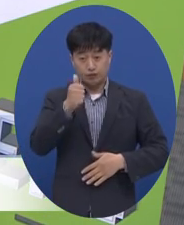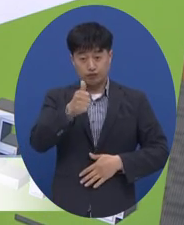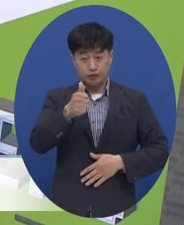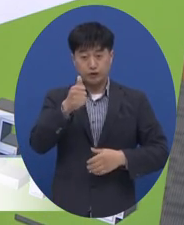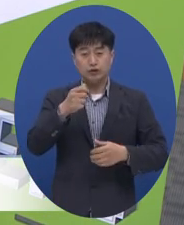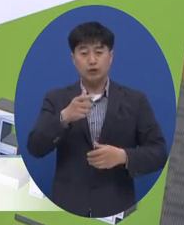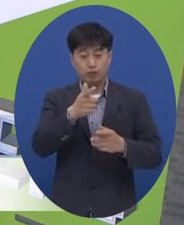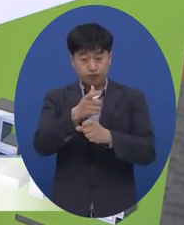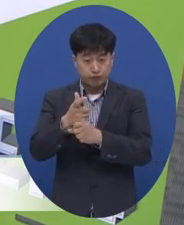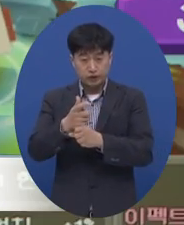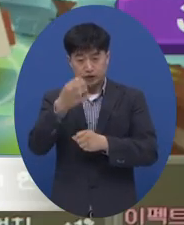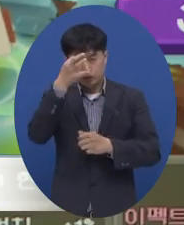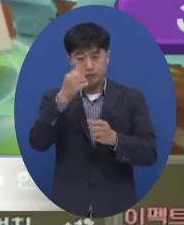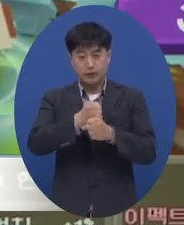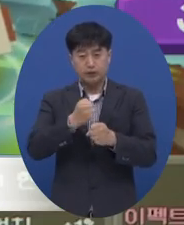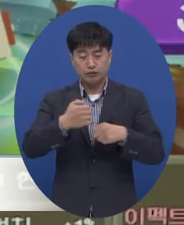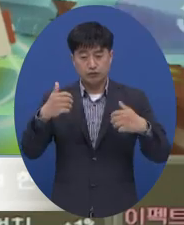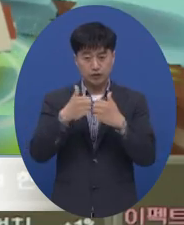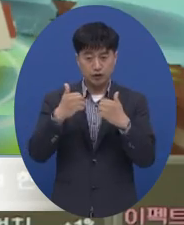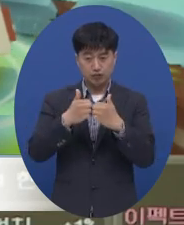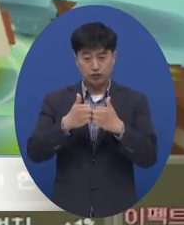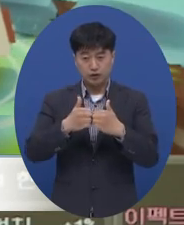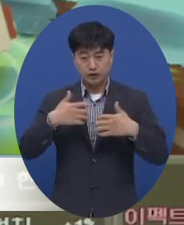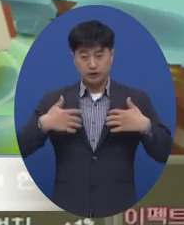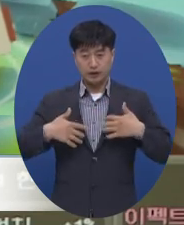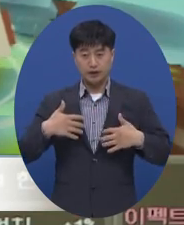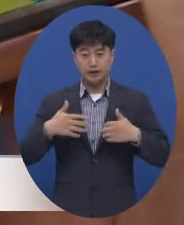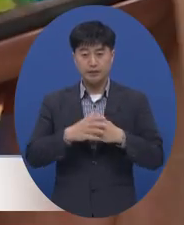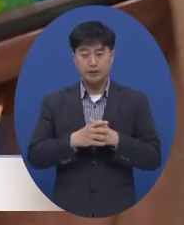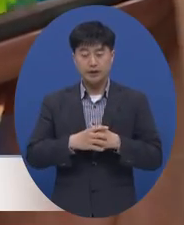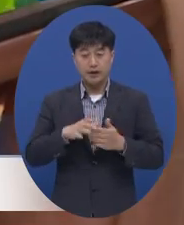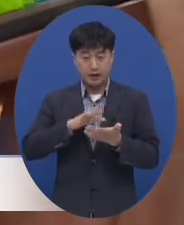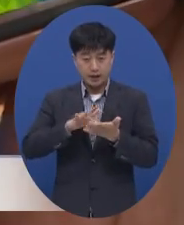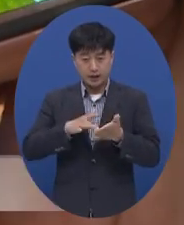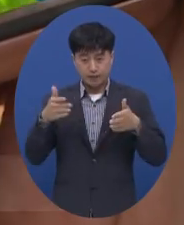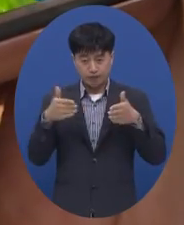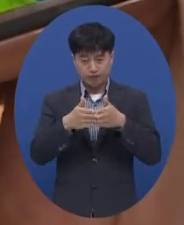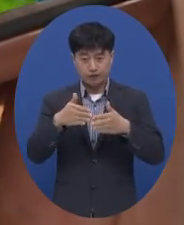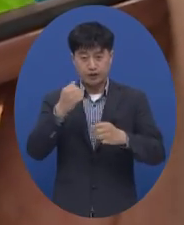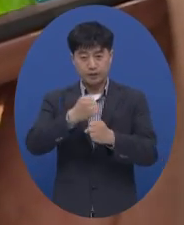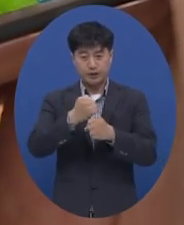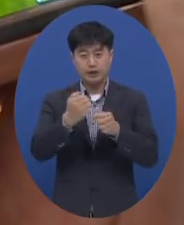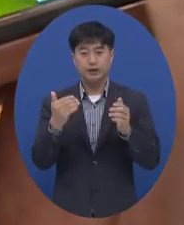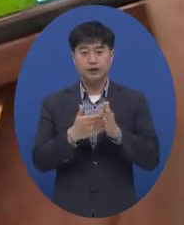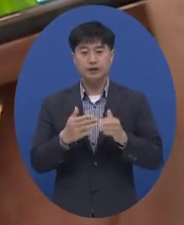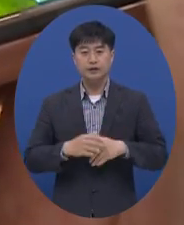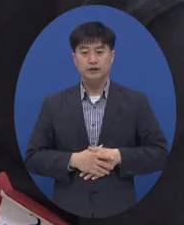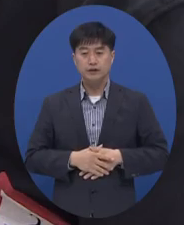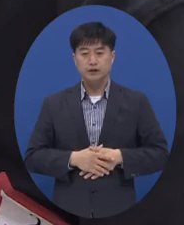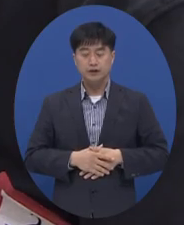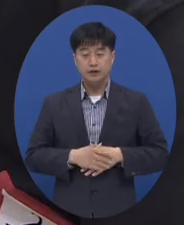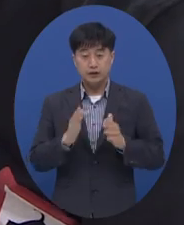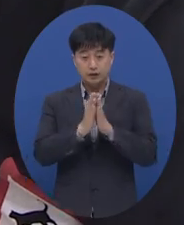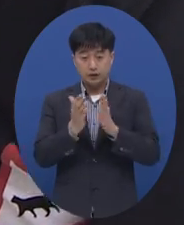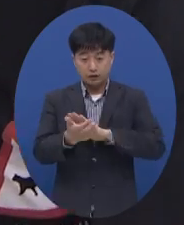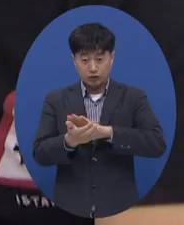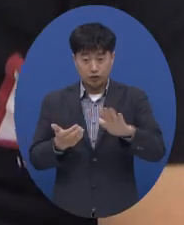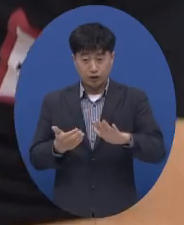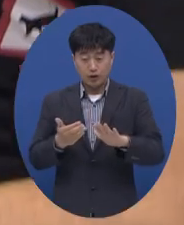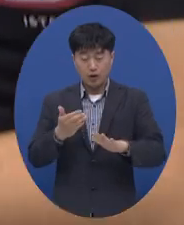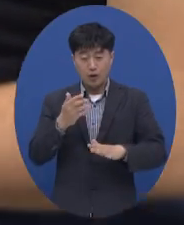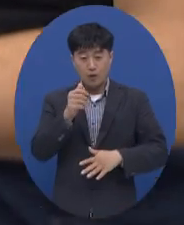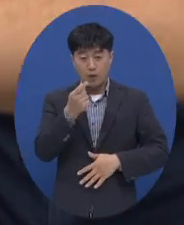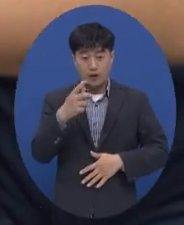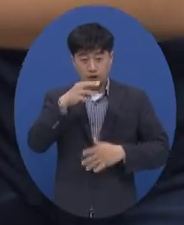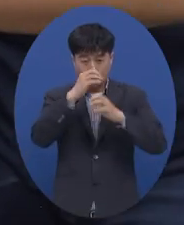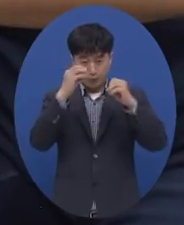자신만의 캐릭터와 무기, 스킬을 만들어서 싸우는 이 액션 롤플레잉 게임은 모바일 시장을 겨냥해 개발됐습니다. 출시를 앞두고